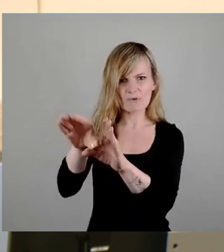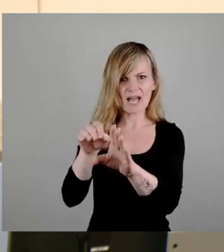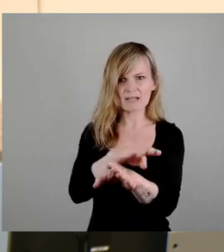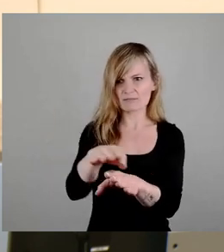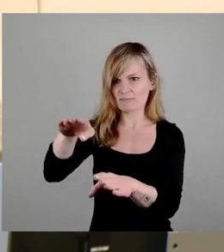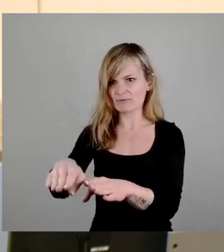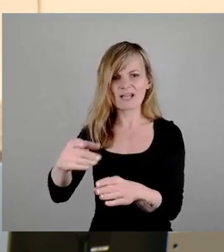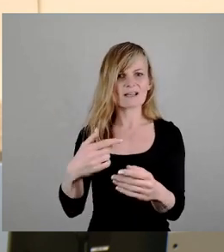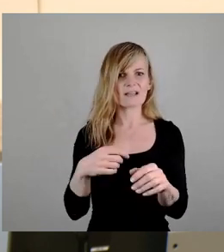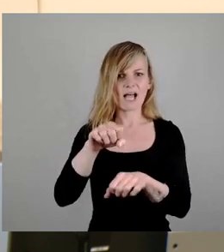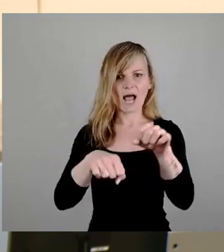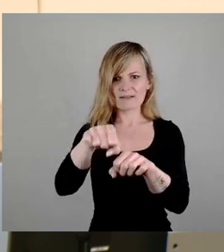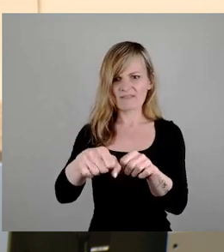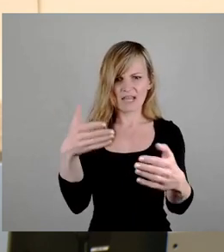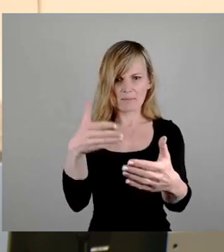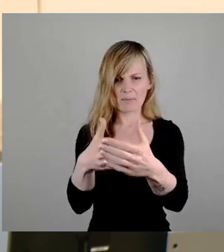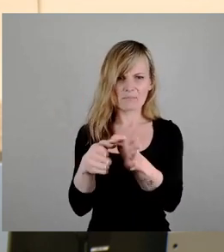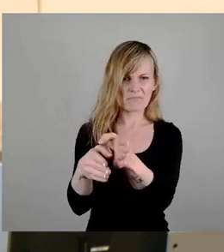es ist ein bisschen chaotisch, hat damals schon Kritik gegeben.